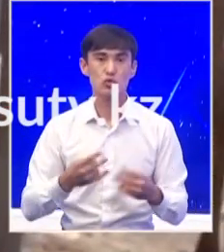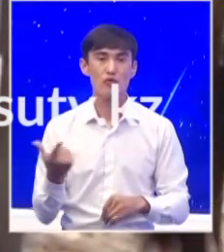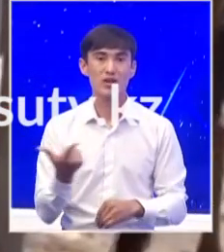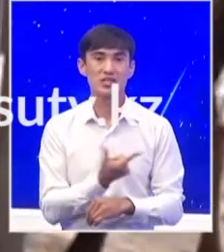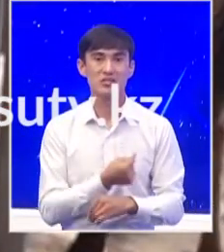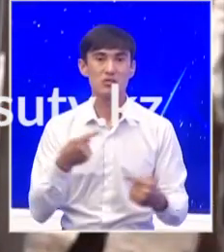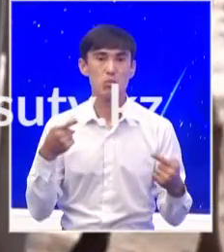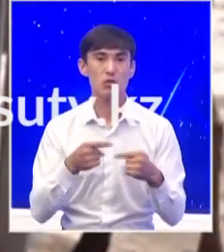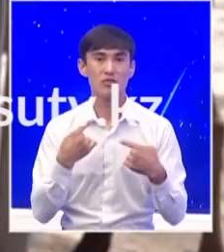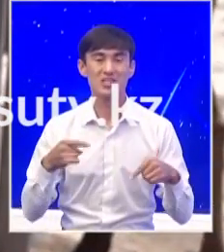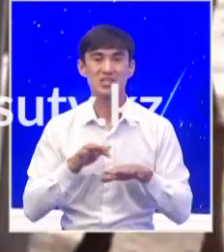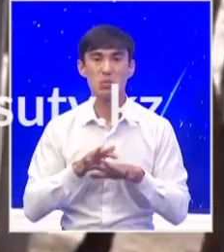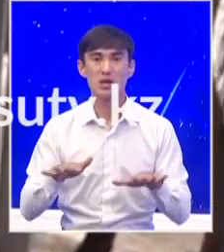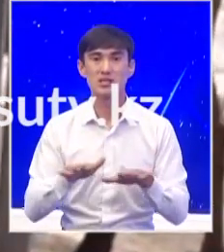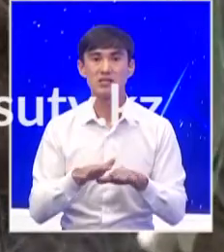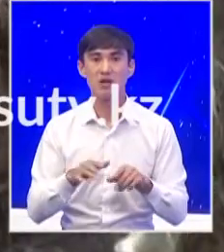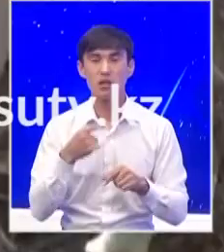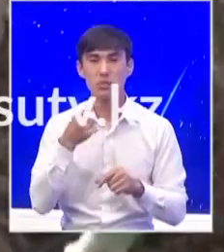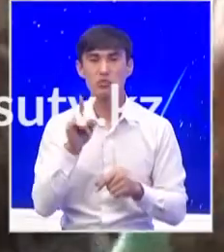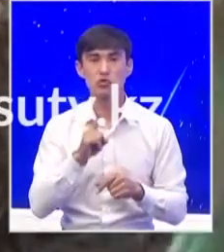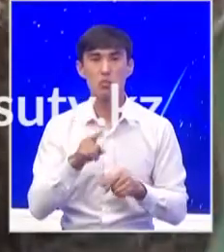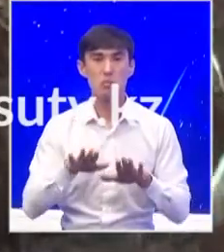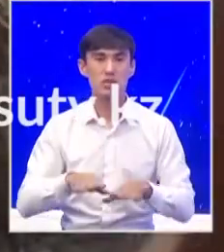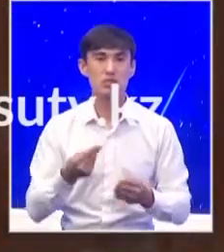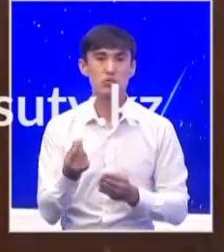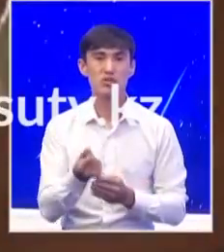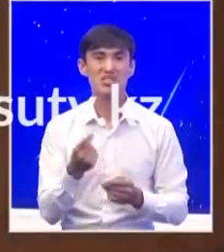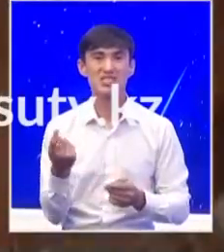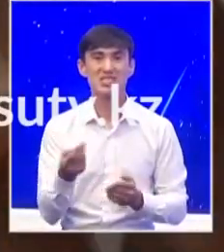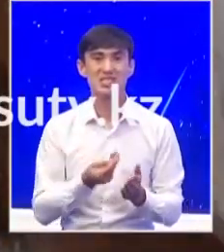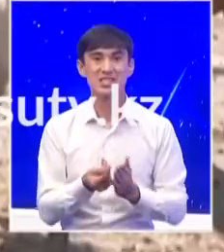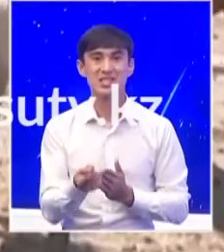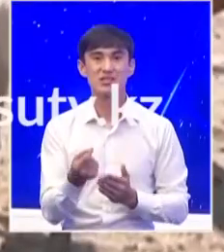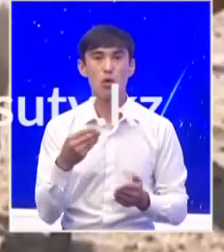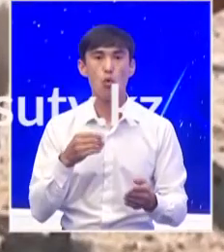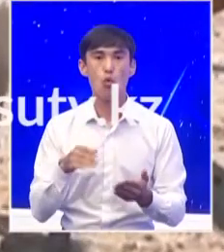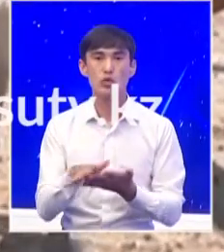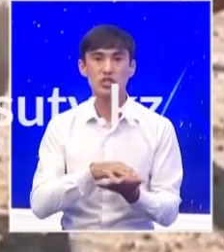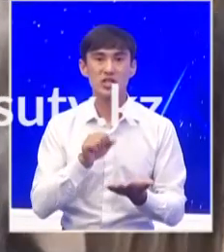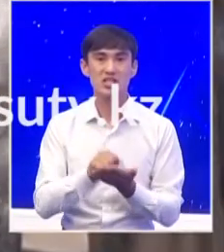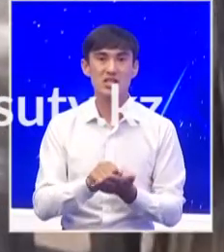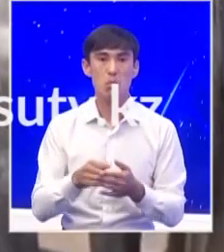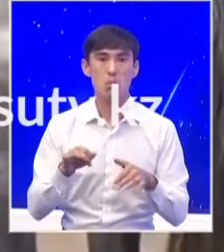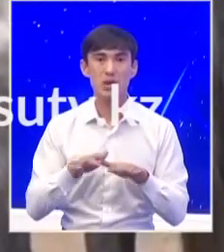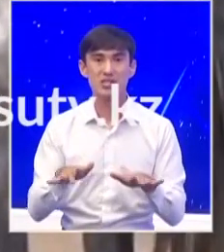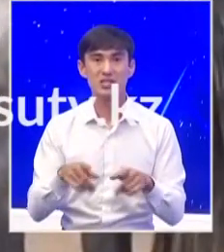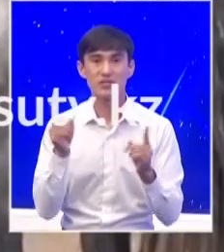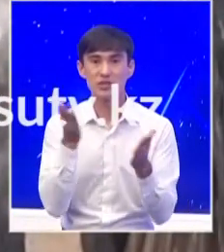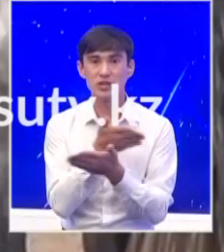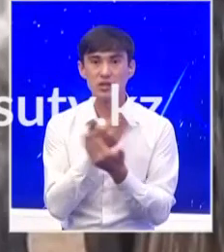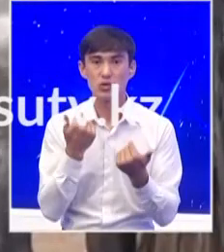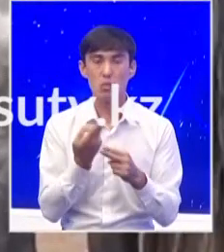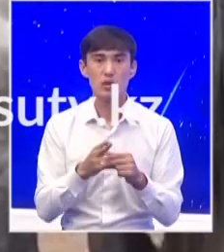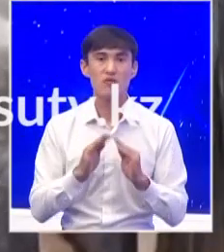вакцинировать против различных паразитов. Отметим, что в местном бюджете средств на уничтожение паразитов не предусмотрено, поэтому